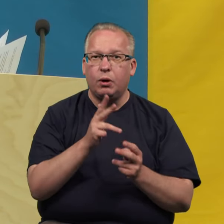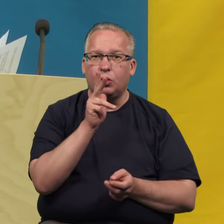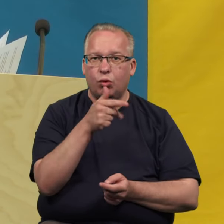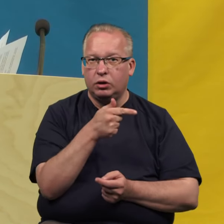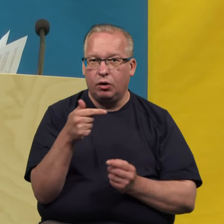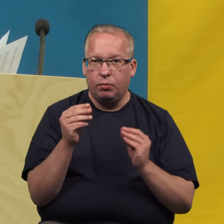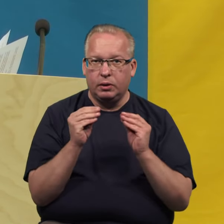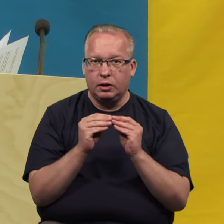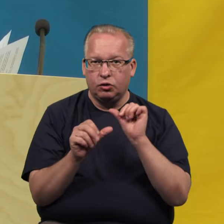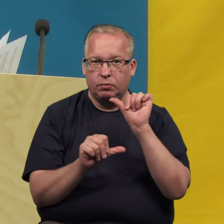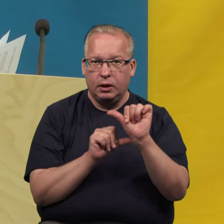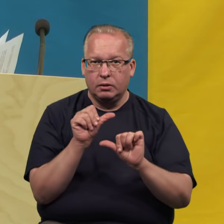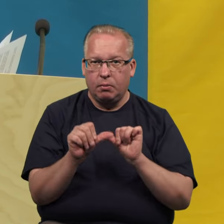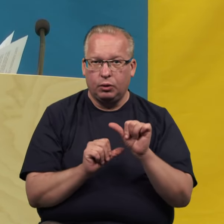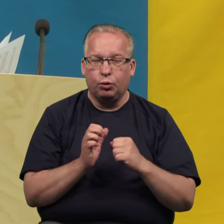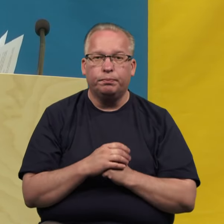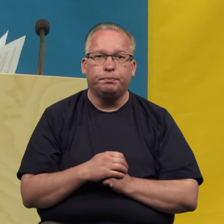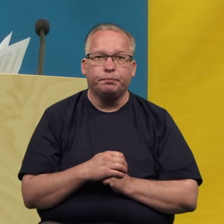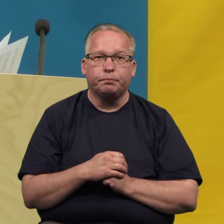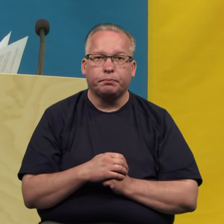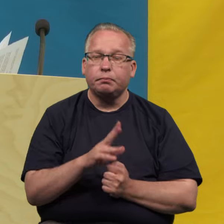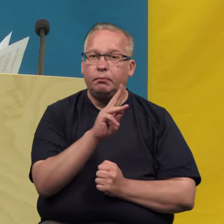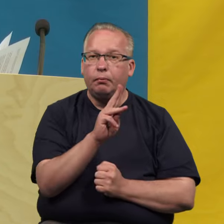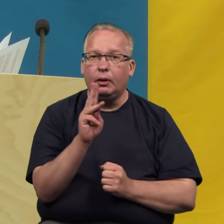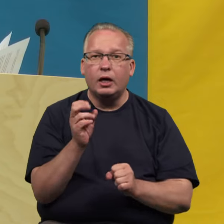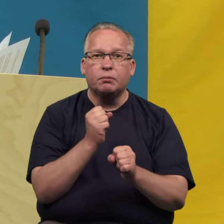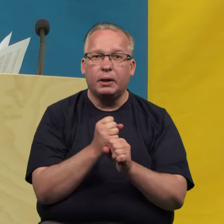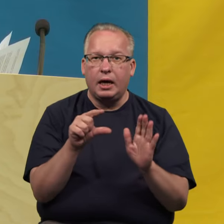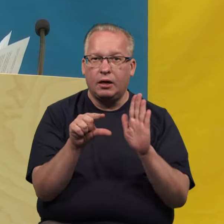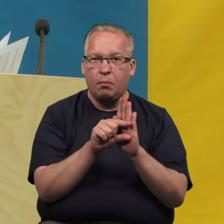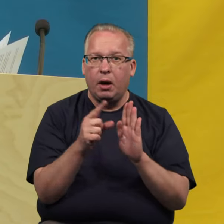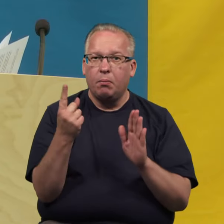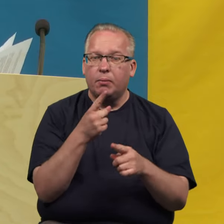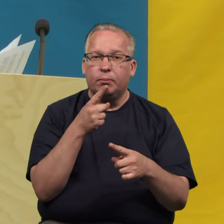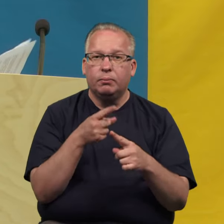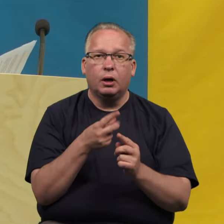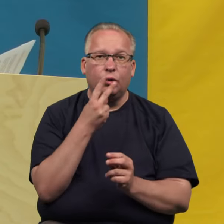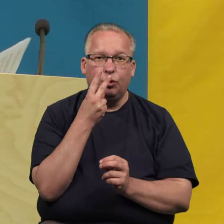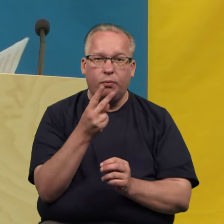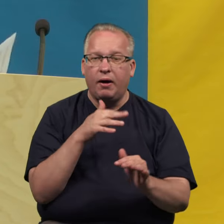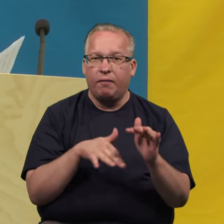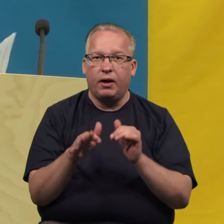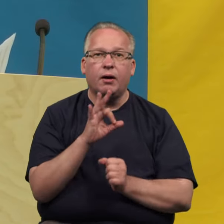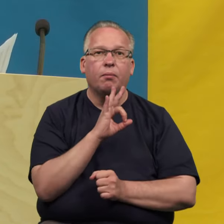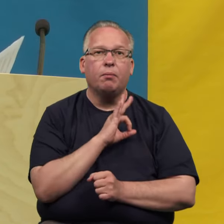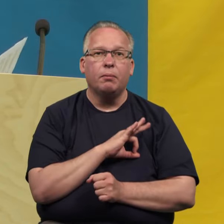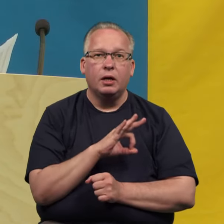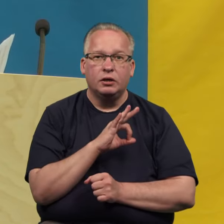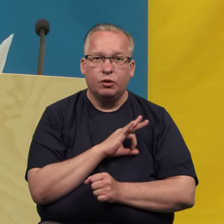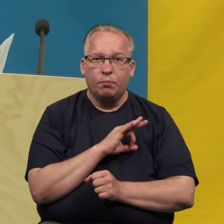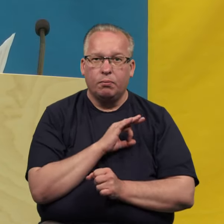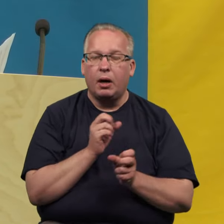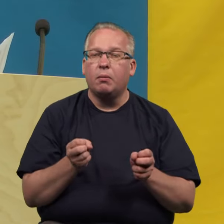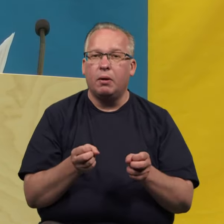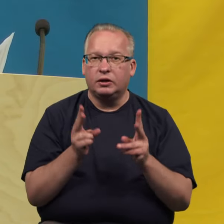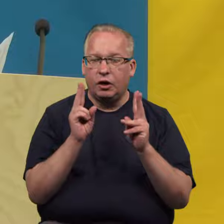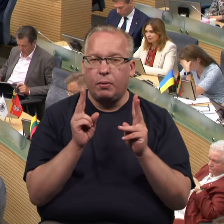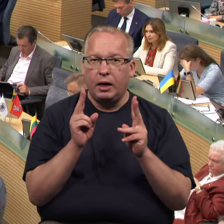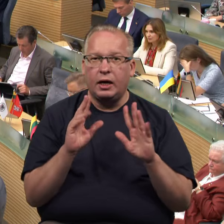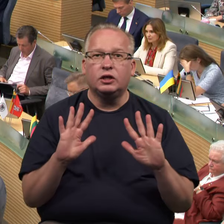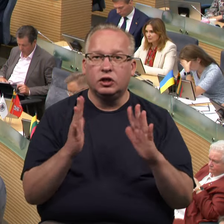pirmoje dalyje numatytą veiką, pasinaudodamas ekstremaliąją situaciją, nepaprastąją padėtimi ir mobilizaciją, baudžiamas